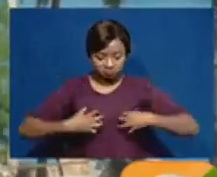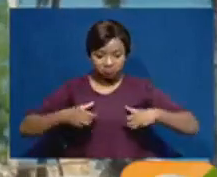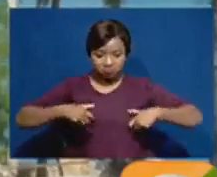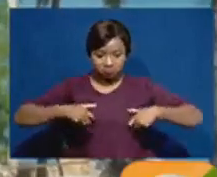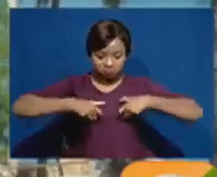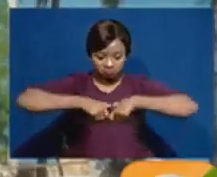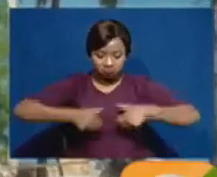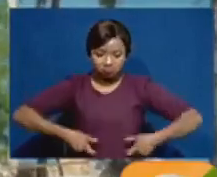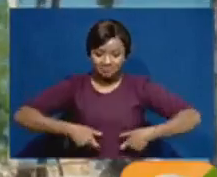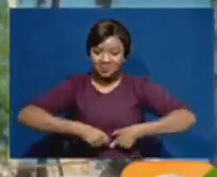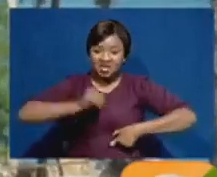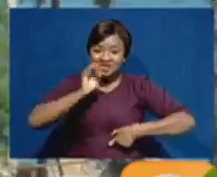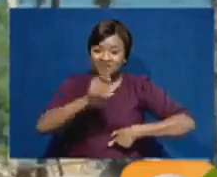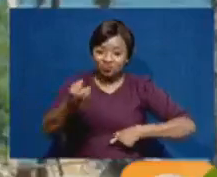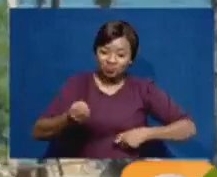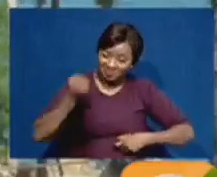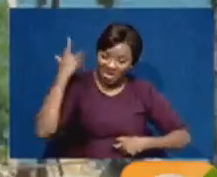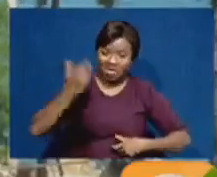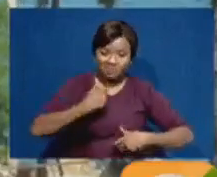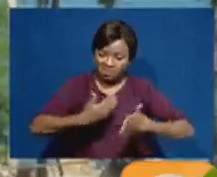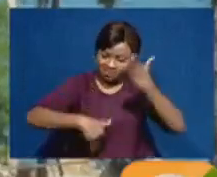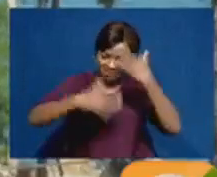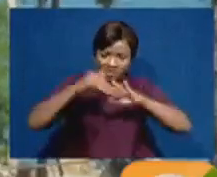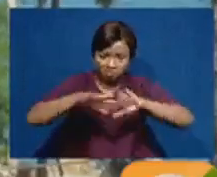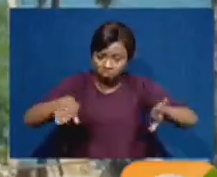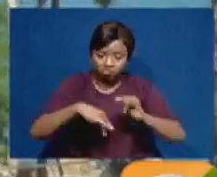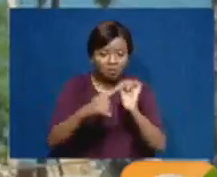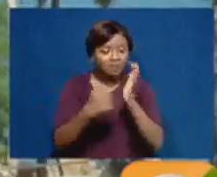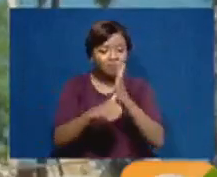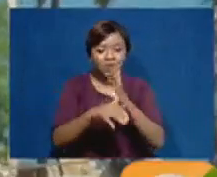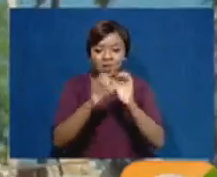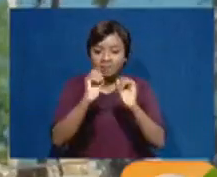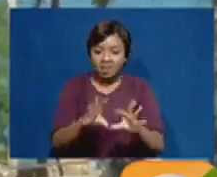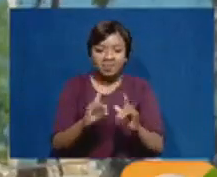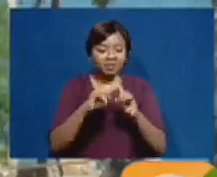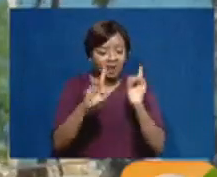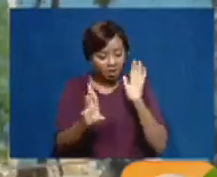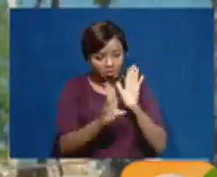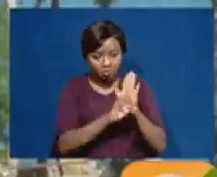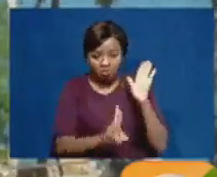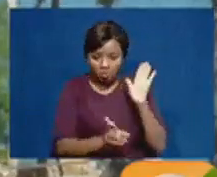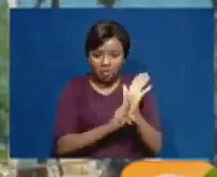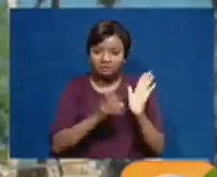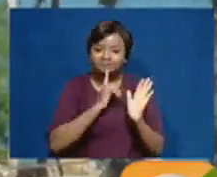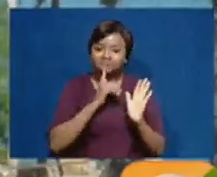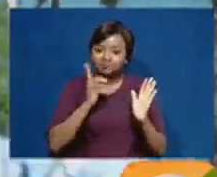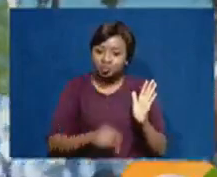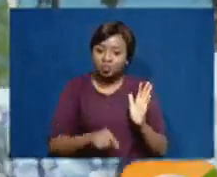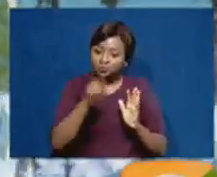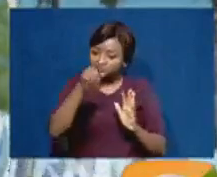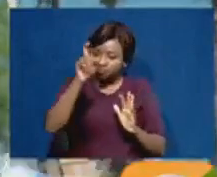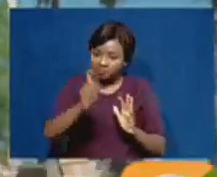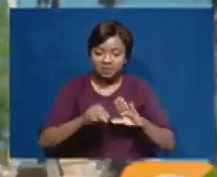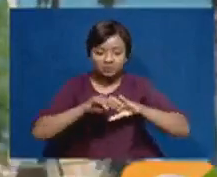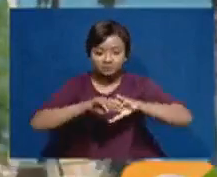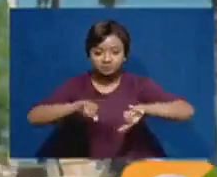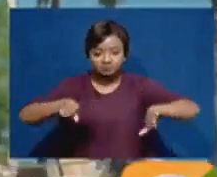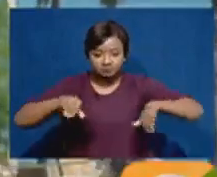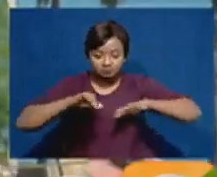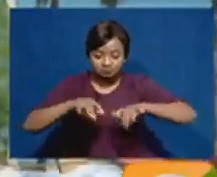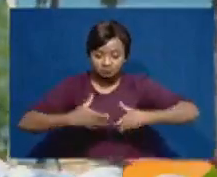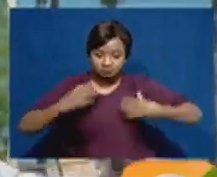unajua kuogelea au hujui kuogelea, lakini ni sheria kwamba watu wavai life jackets, especially wao wanapanda madau kwenda kutembea katika marine parks